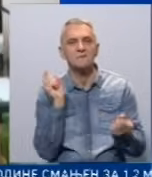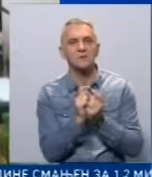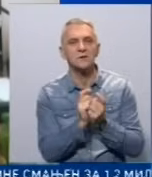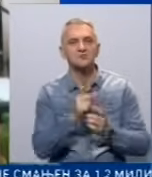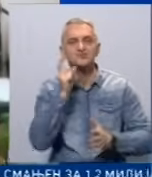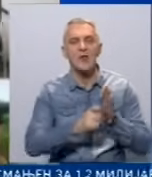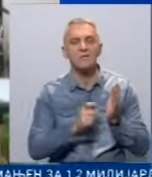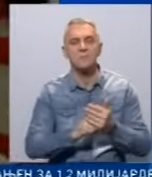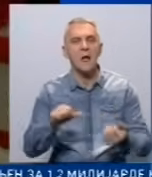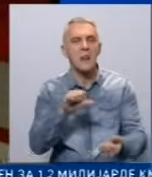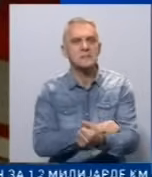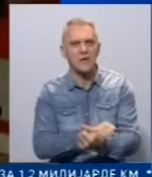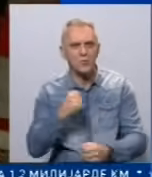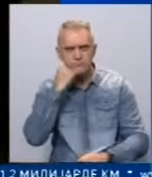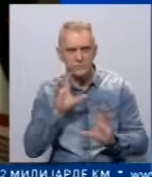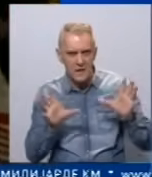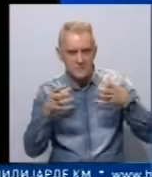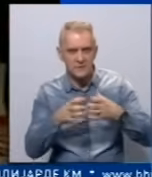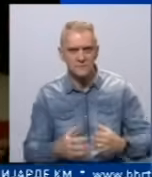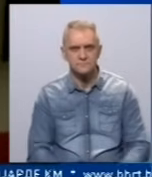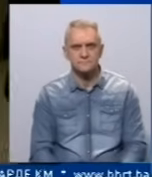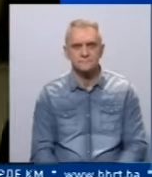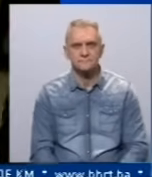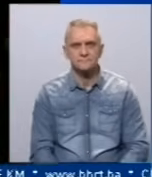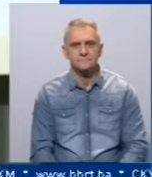sa članovima narkokartela.